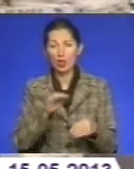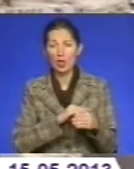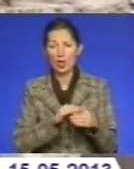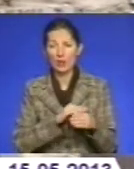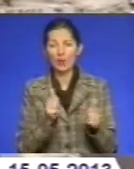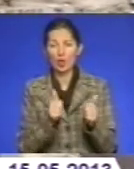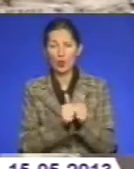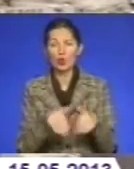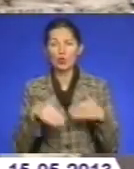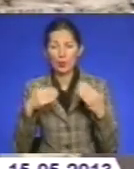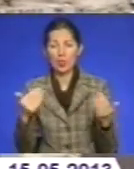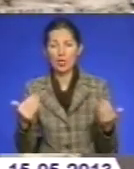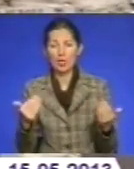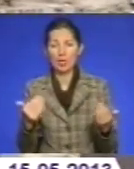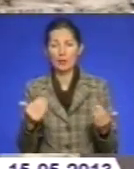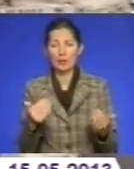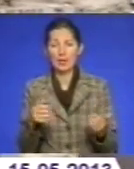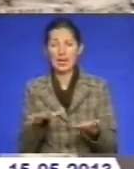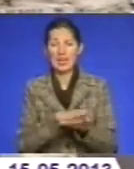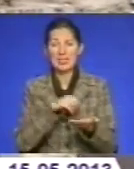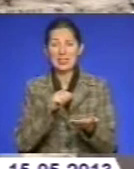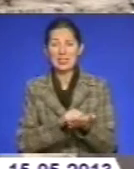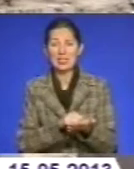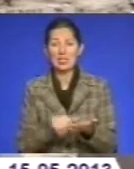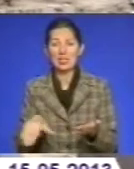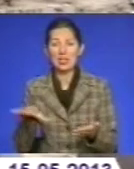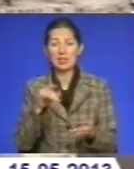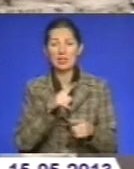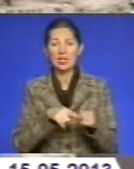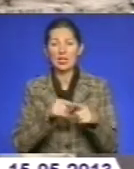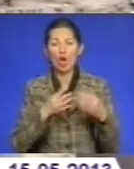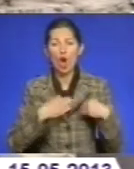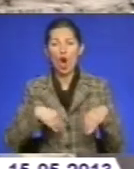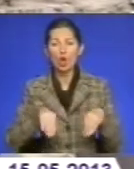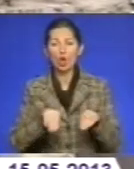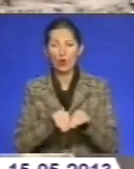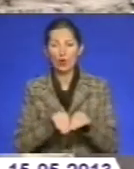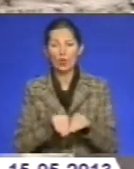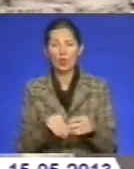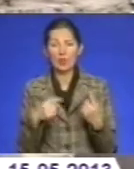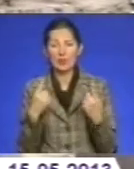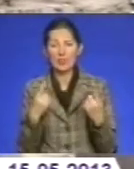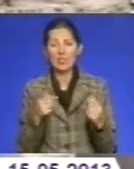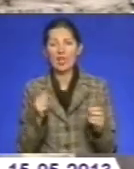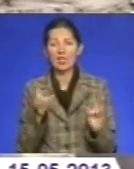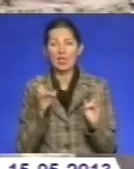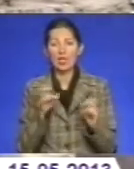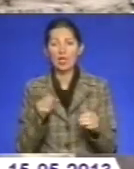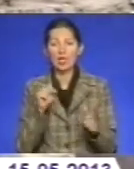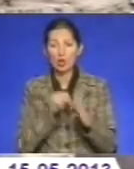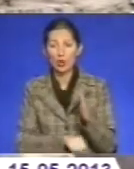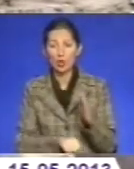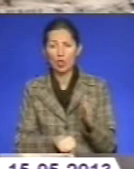поруч, більше, тобто знищені цілі родоводи. Надзвичайний злочин. Ми сьогодні